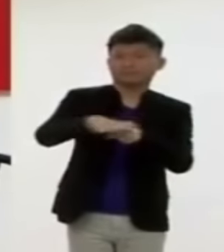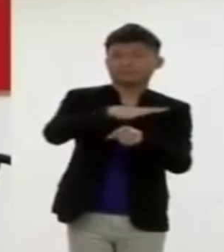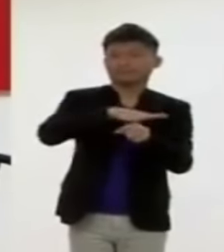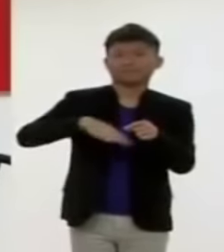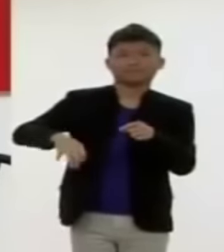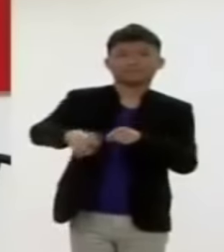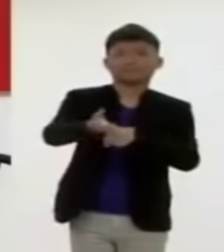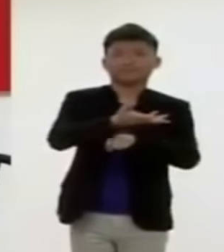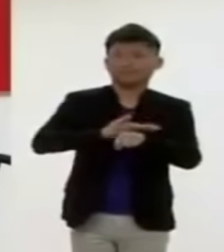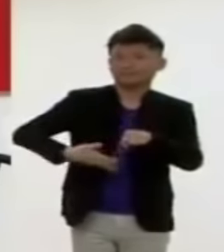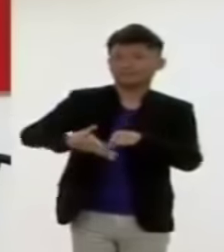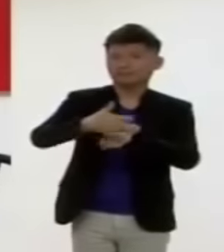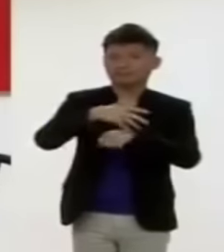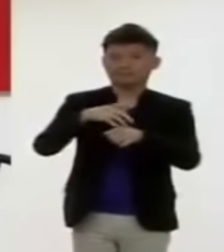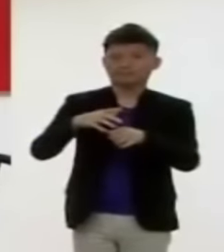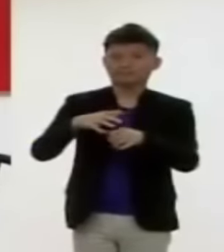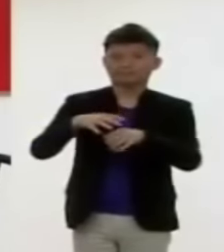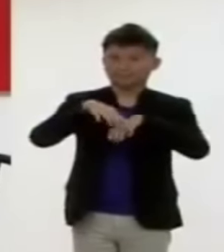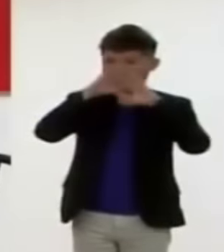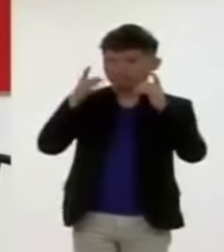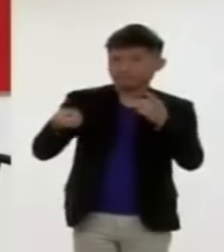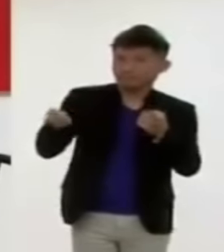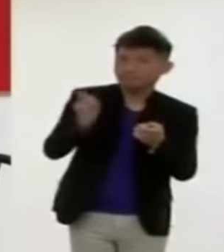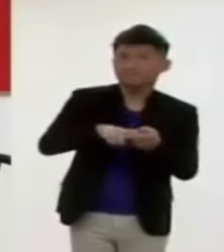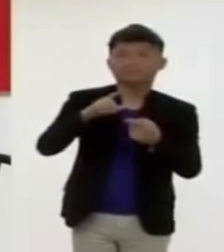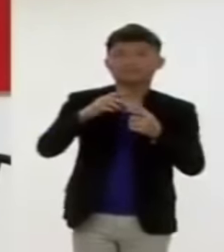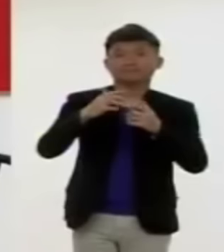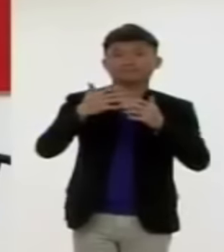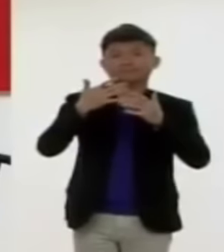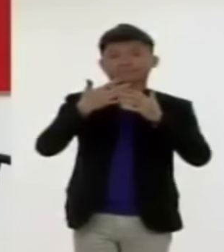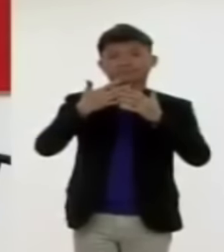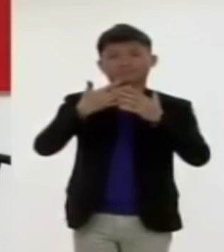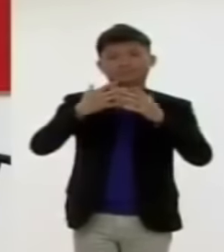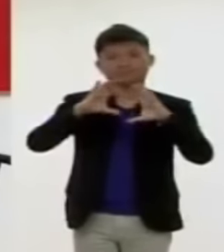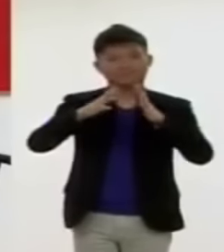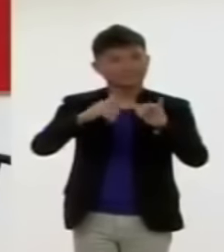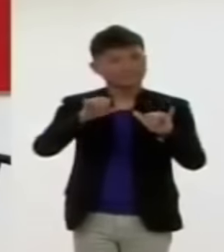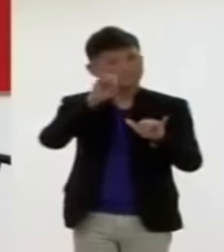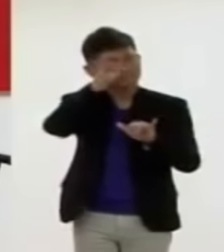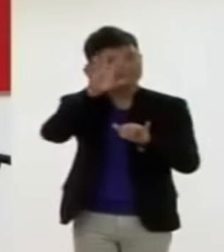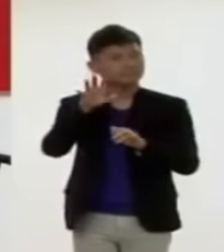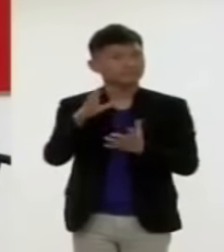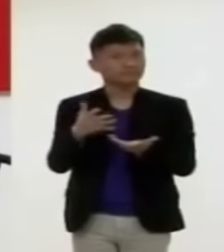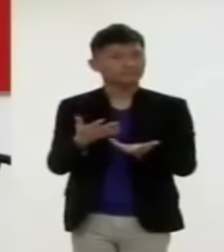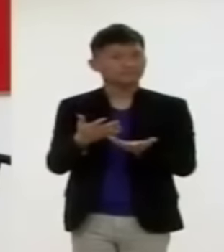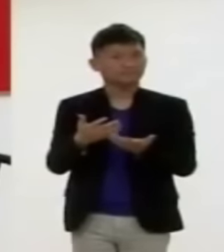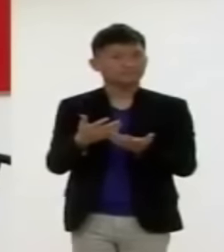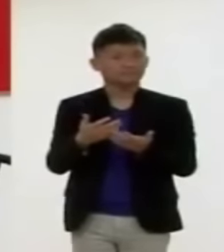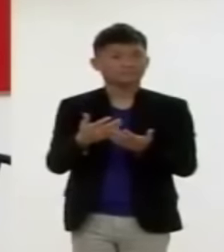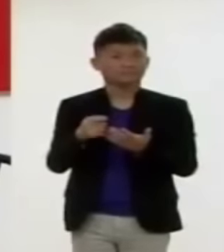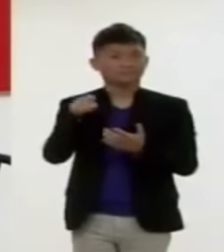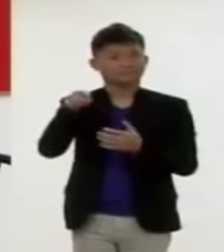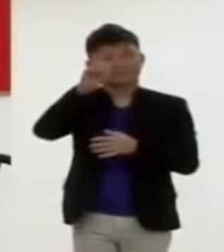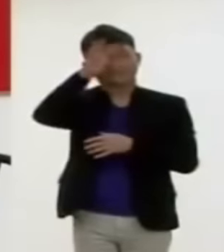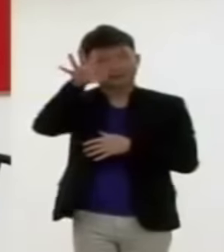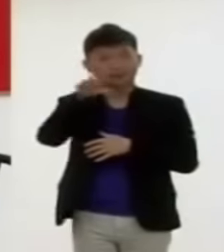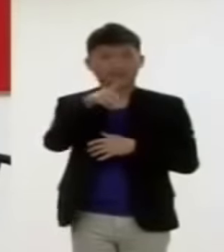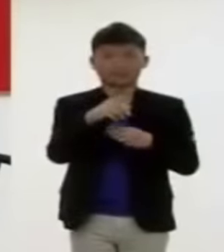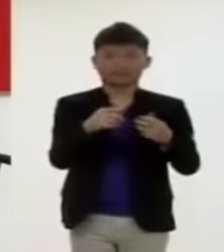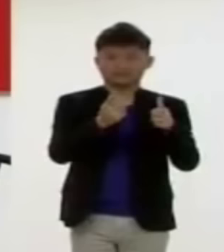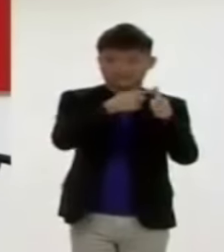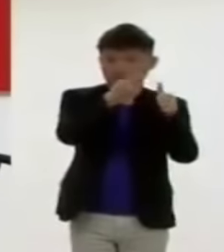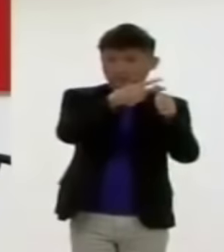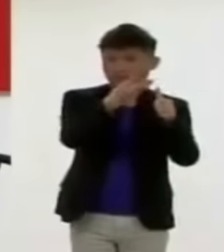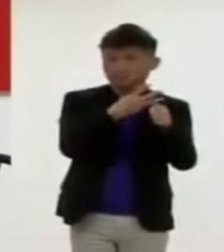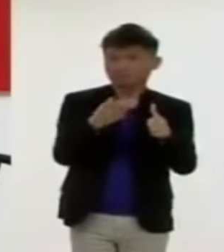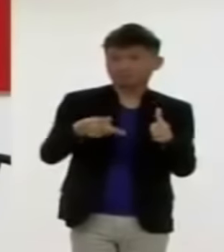党。请问与大家息息相关的这些政党跟三强没有关系吗？